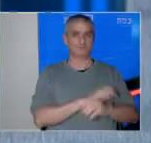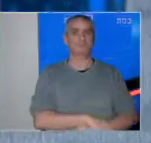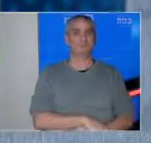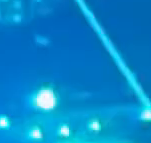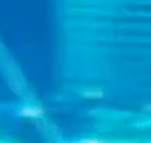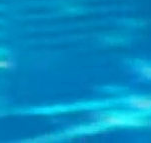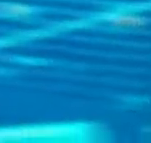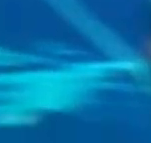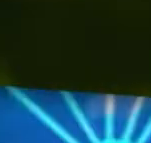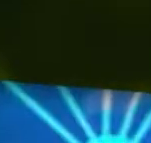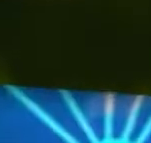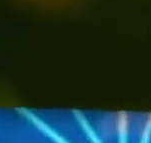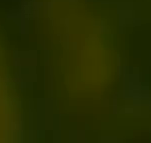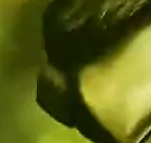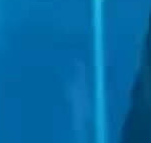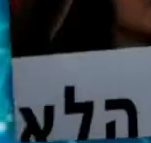הערב.